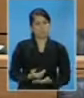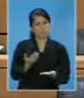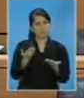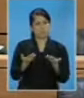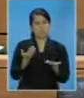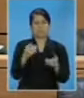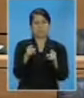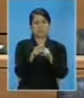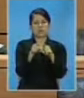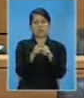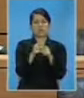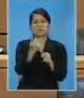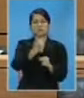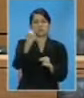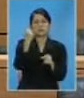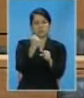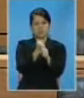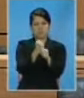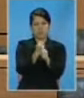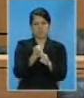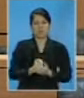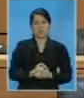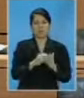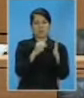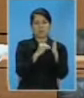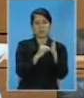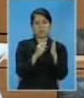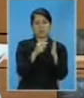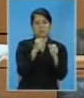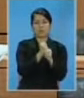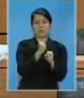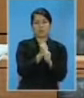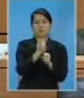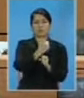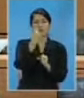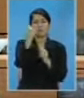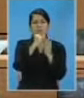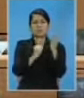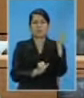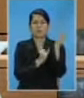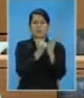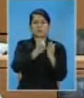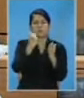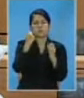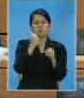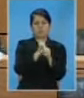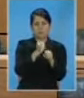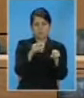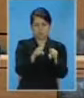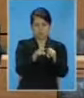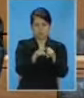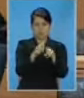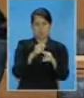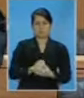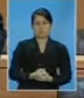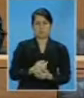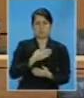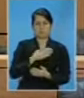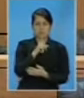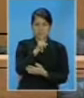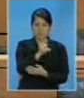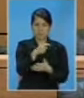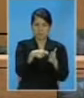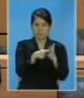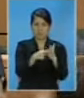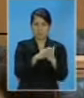ทำกันครับไม่ใช่ว่ากรุงเทพมหานครทำแล้วที่อื่นไม่ทำทีนี้ที่สำคัญที่สุดก็คือว่าผมได้สอบถามว่าทำไมรา